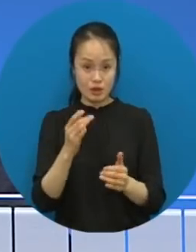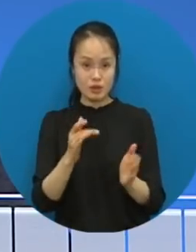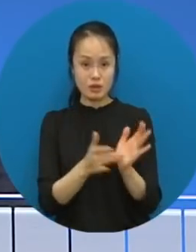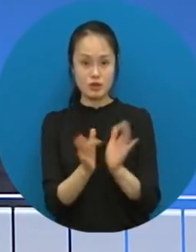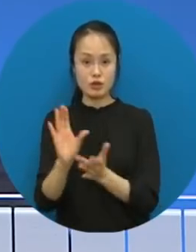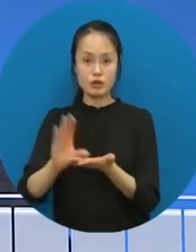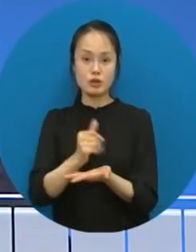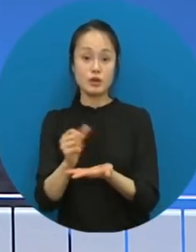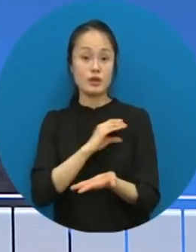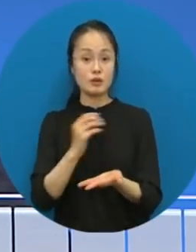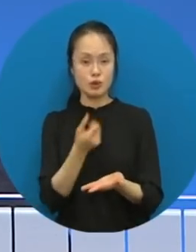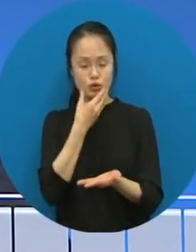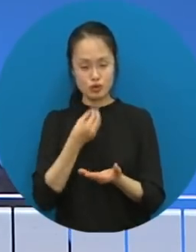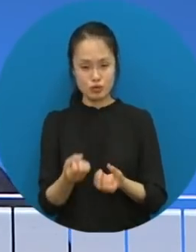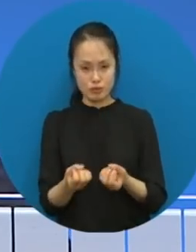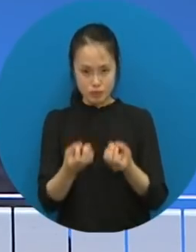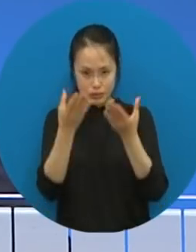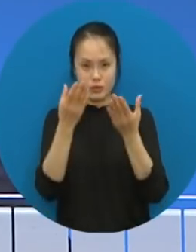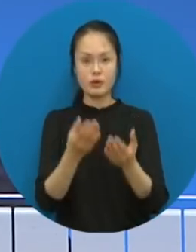축복하며 기도합니다.